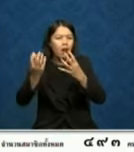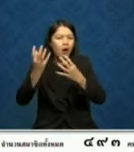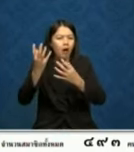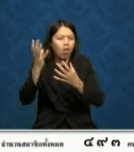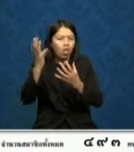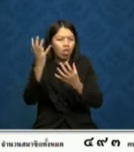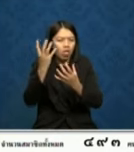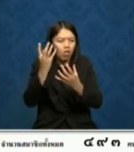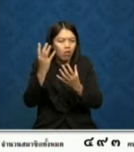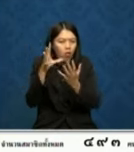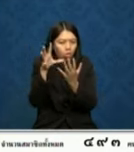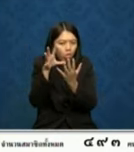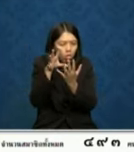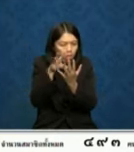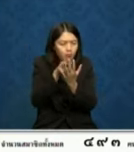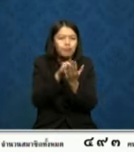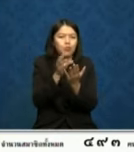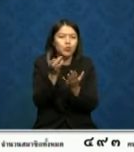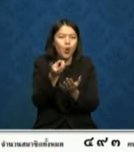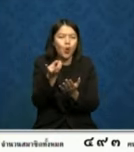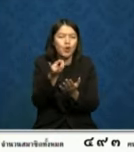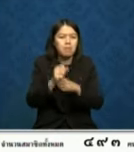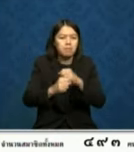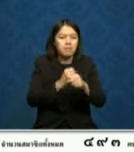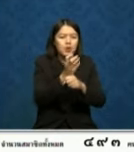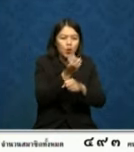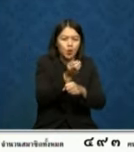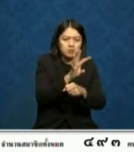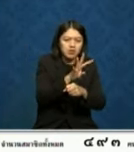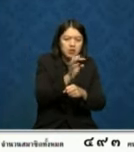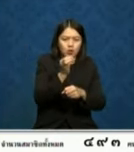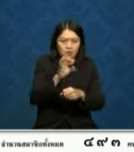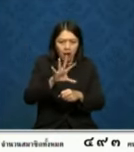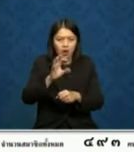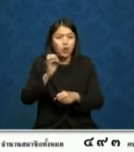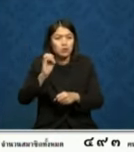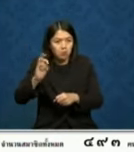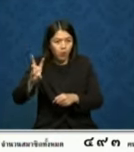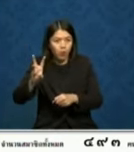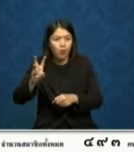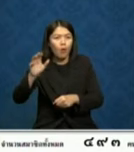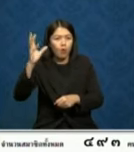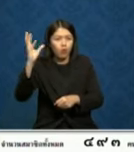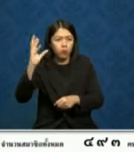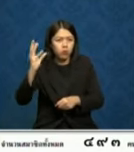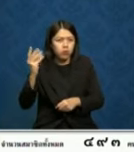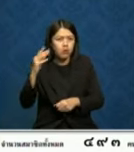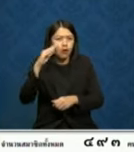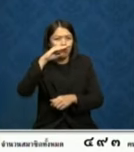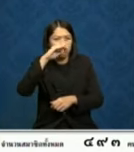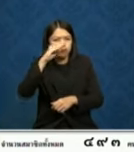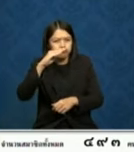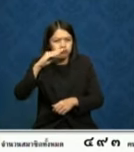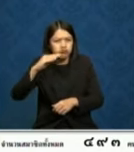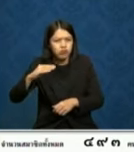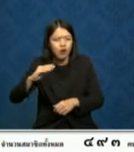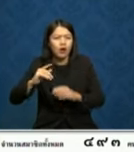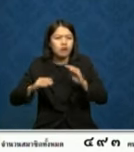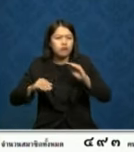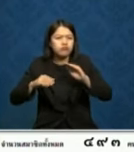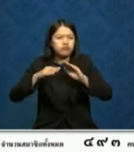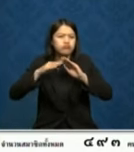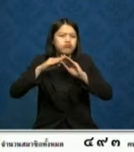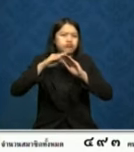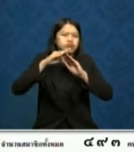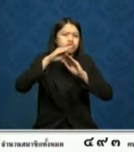กระทั่งปี 25664 65 66ก็ยังลดลงอยู่ตามลำดับนะครับโดยไม่มีการเพิ่มขึ้นอย่างมี